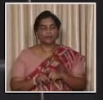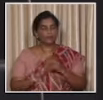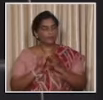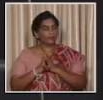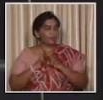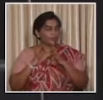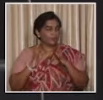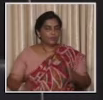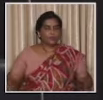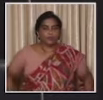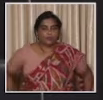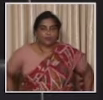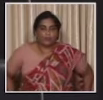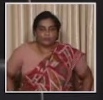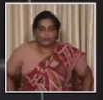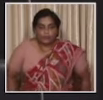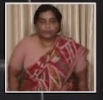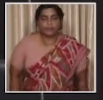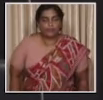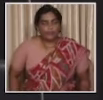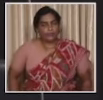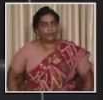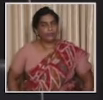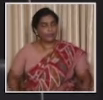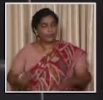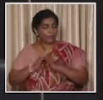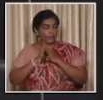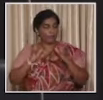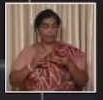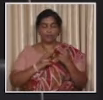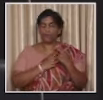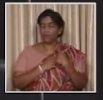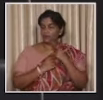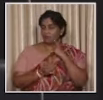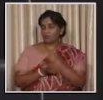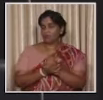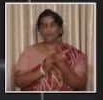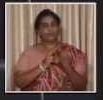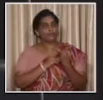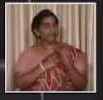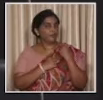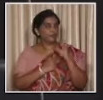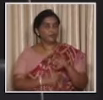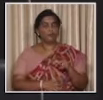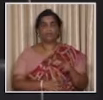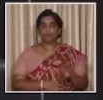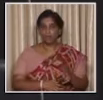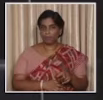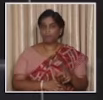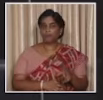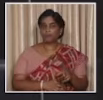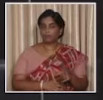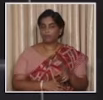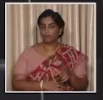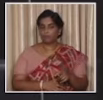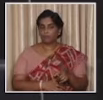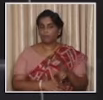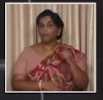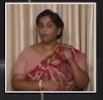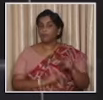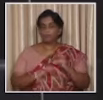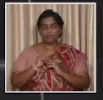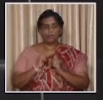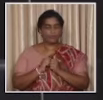கிரீடத்தை அணிந்து கொண்டிருக்கின்ற ஒருவராக இருக்கின்ற அமைச்சர் அதிலும் தன்னுடைய